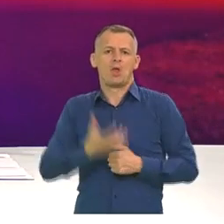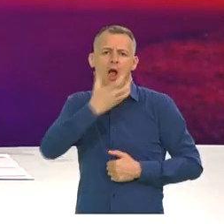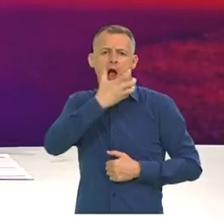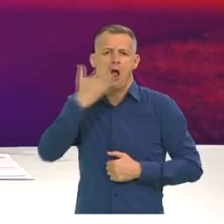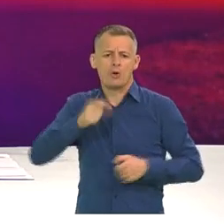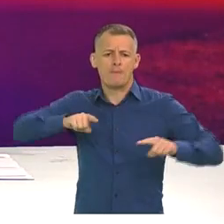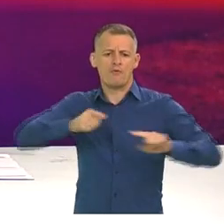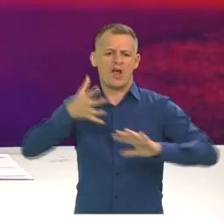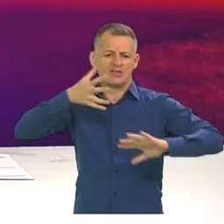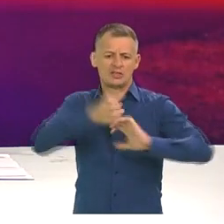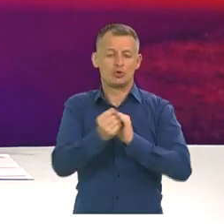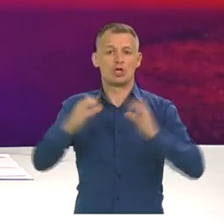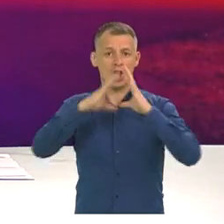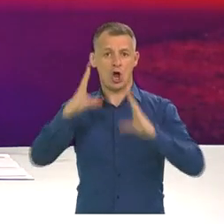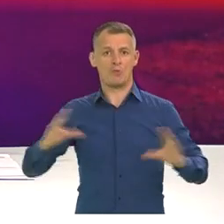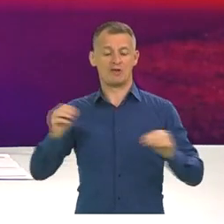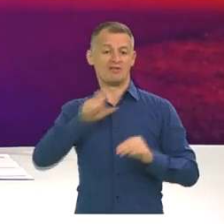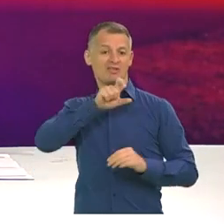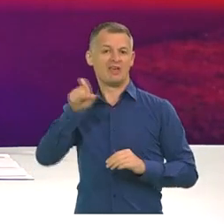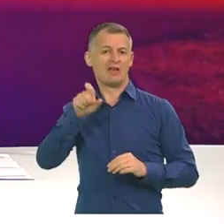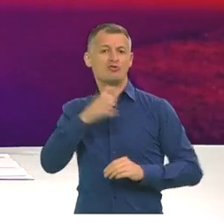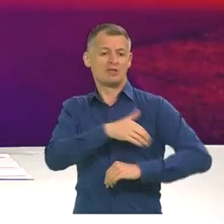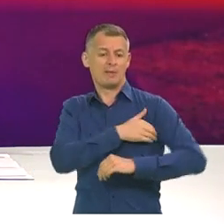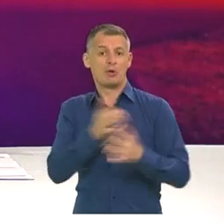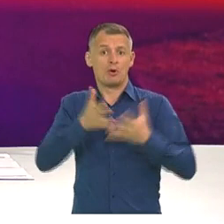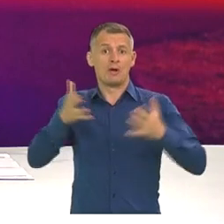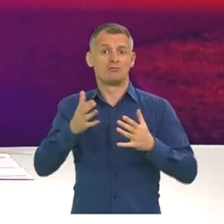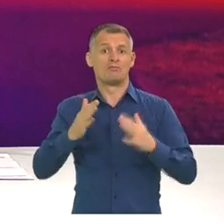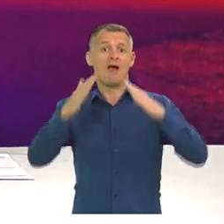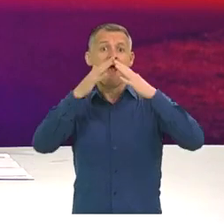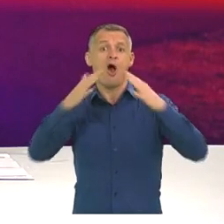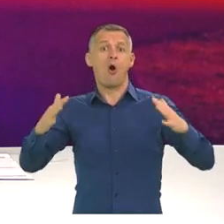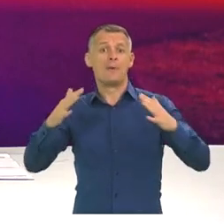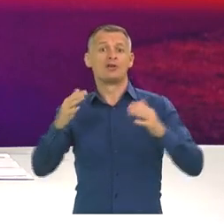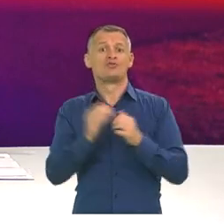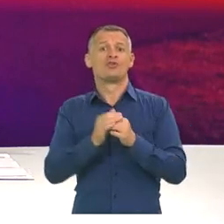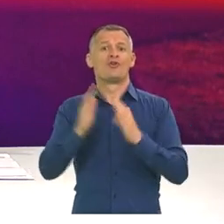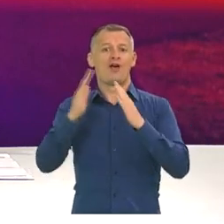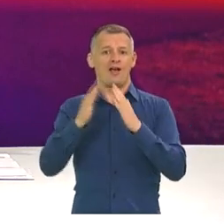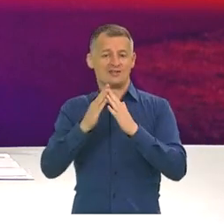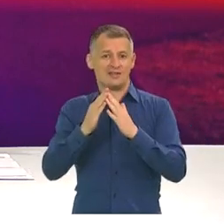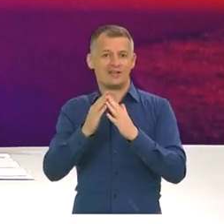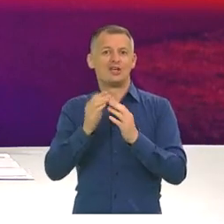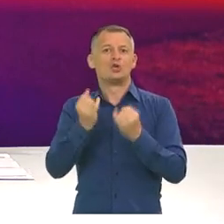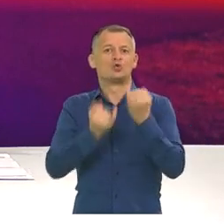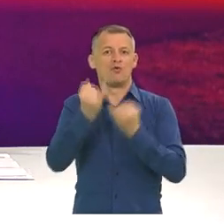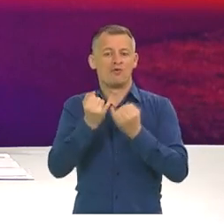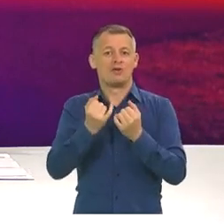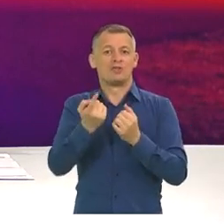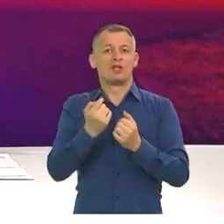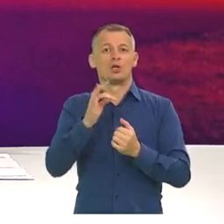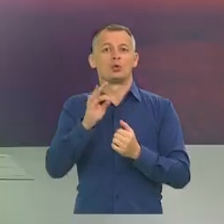Canicula face ravagii în România. Din cauza temperaturilor extreme, acoperișul de stuf al unei pensiuni din Tulcea a luat foc și ars ca o